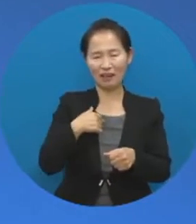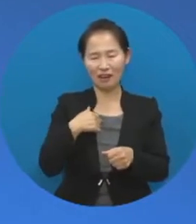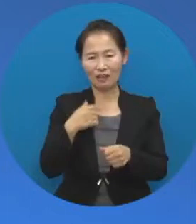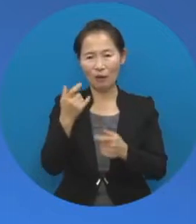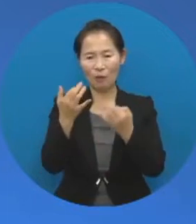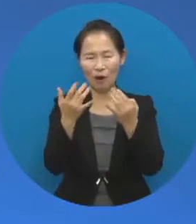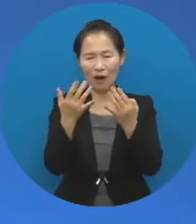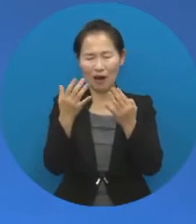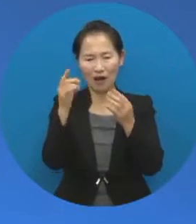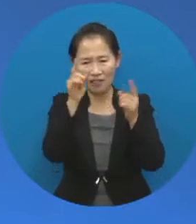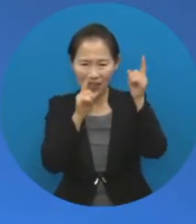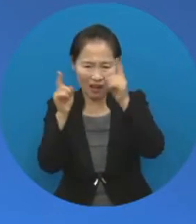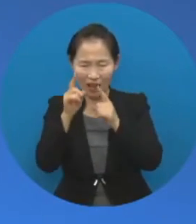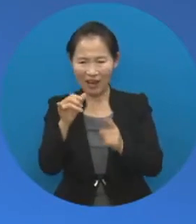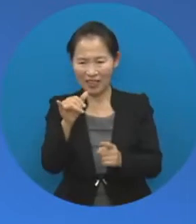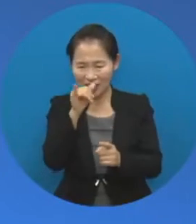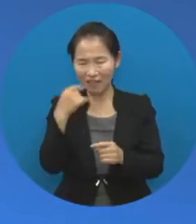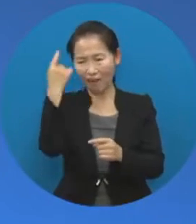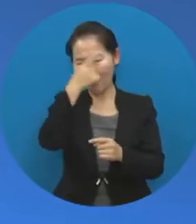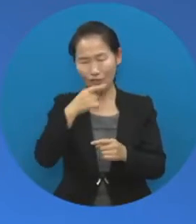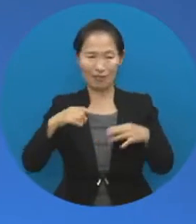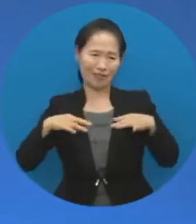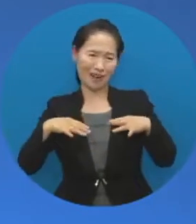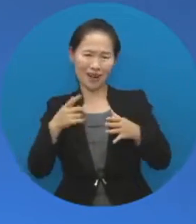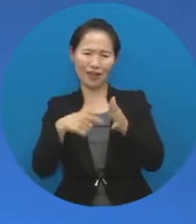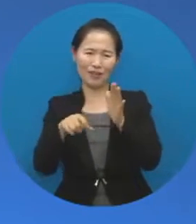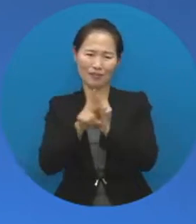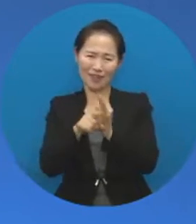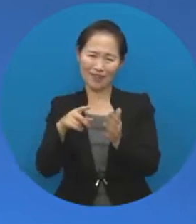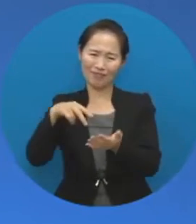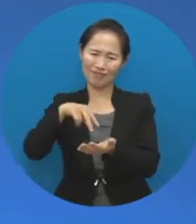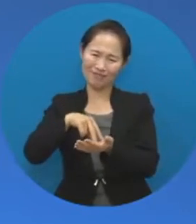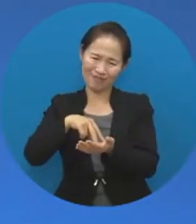선 이효진입니다. 반갑습니다.